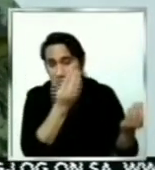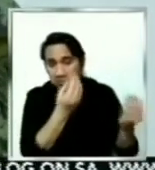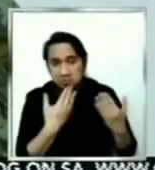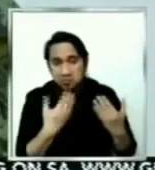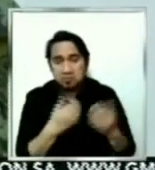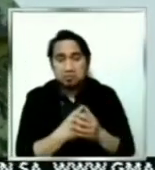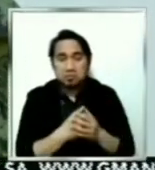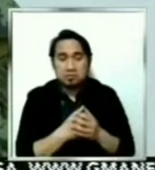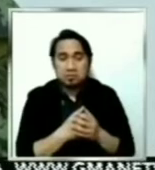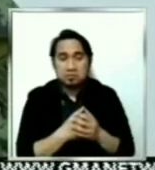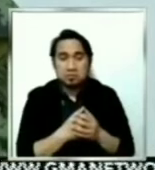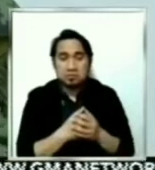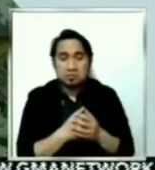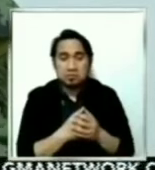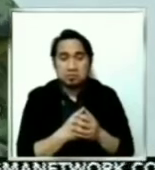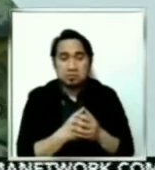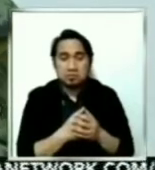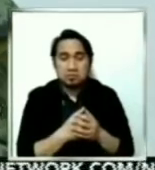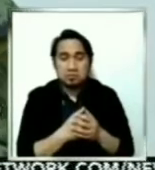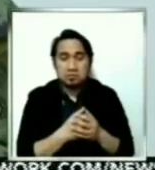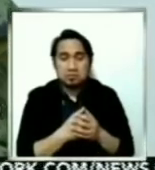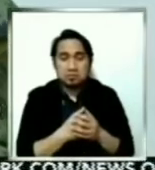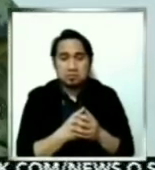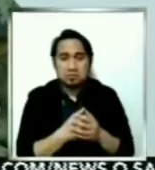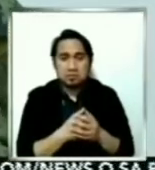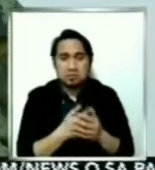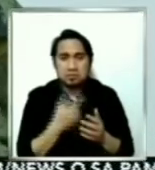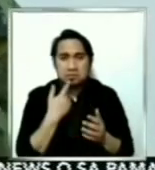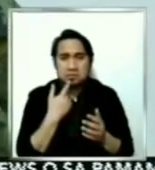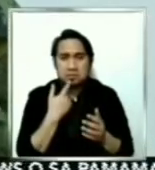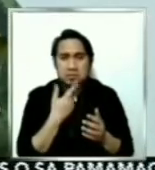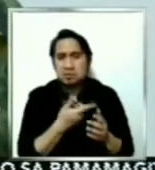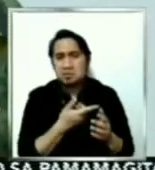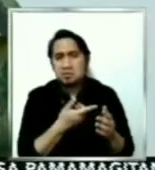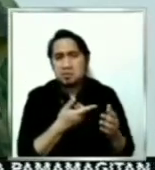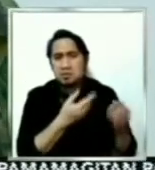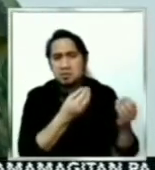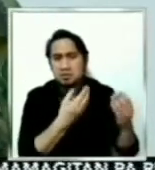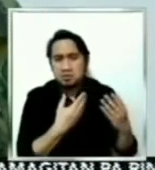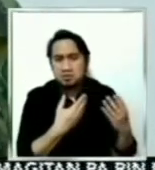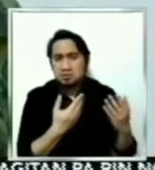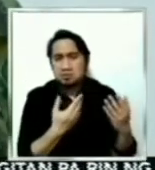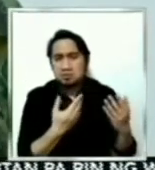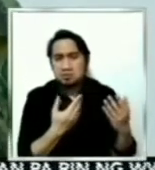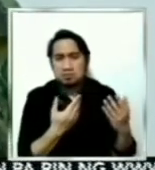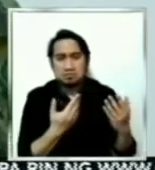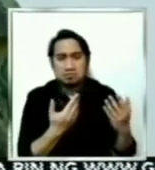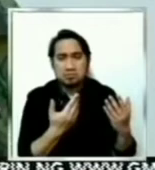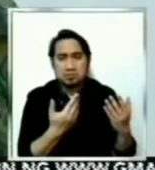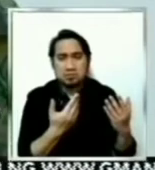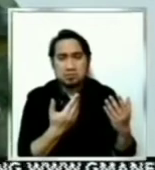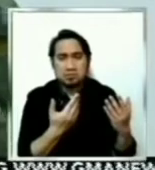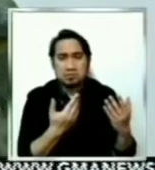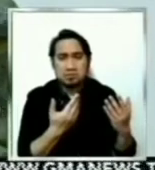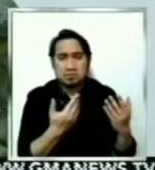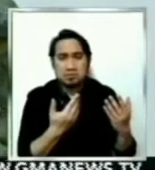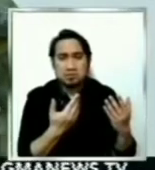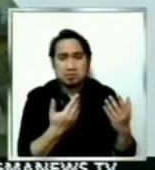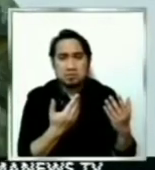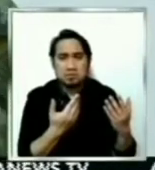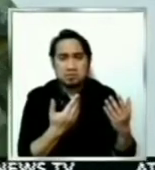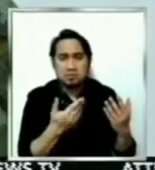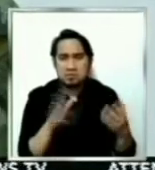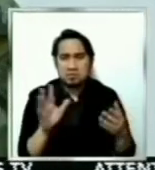Yan ang last word. May binitawang salita si Christina na tinanong nitong kaibigan niya. Parang sabi niya, parang may